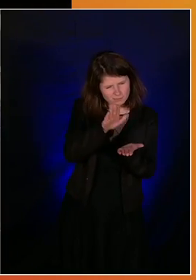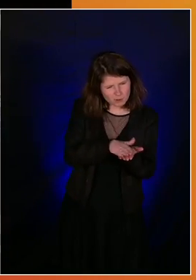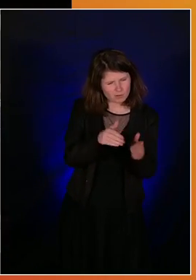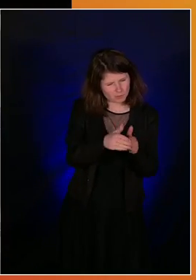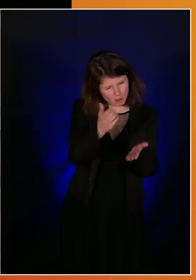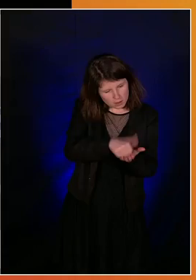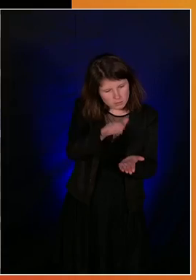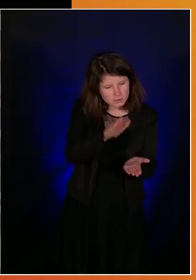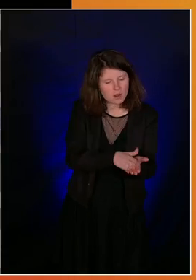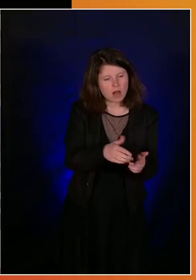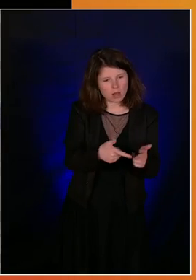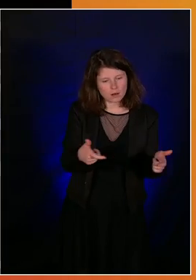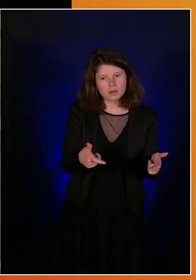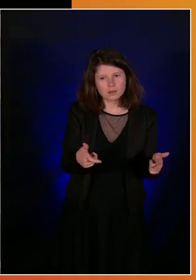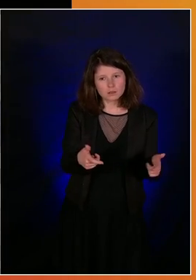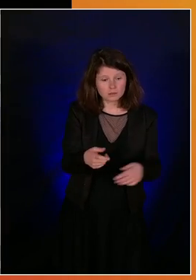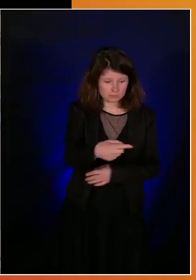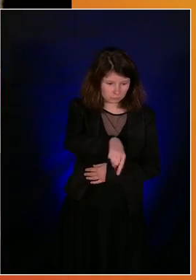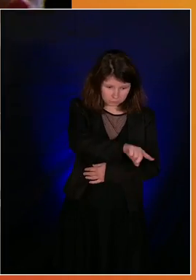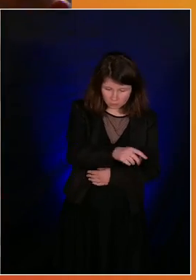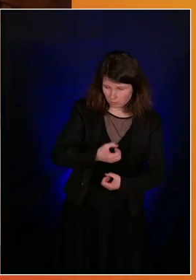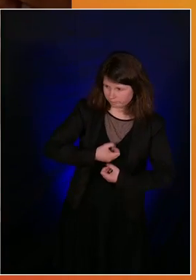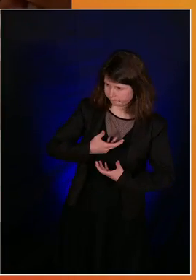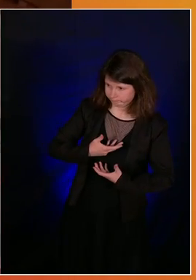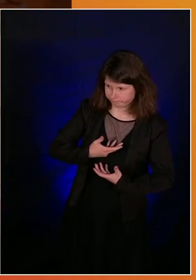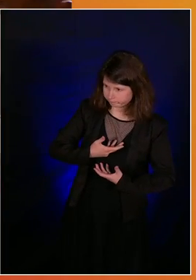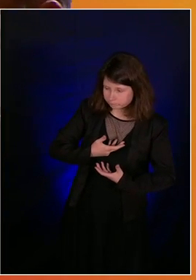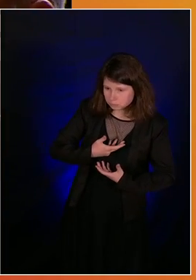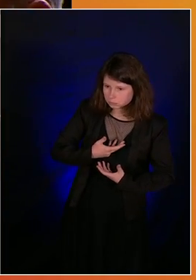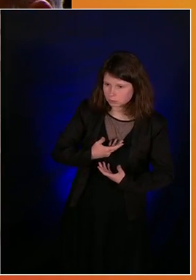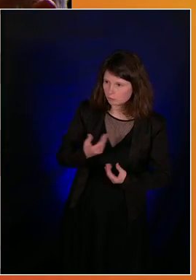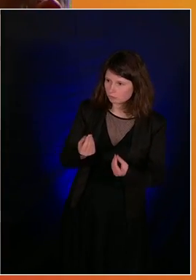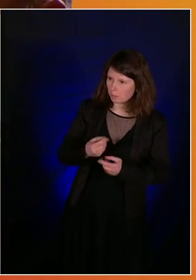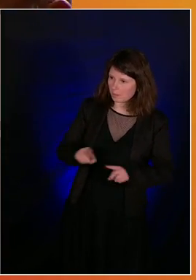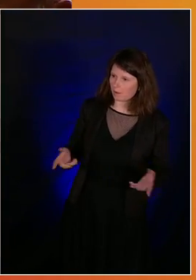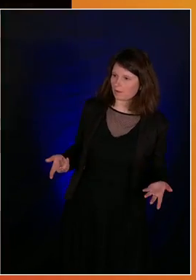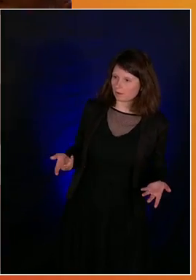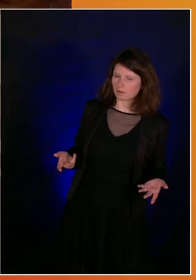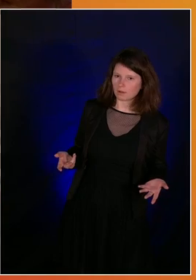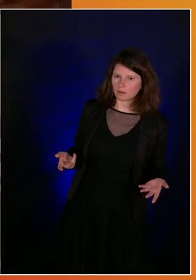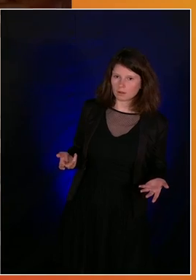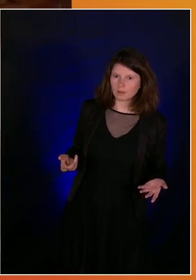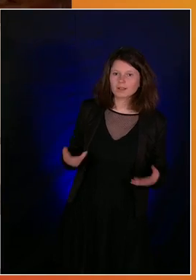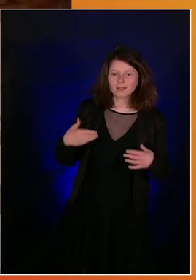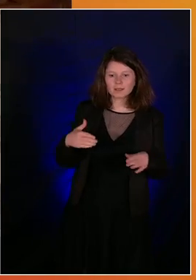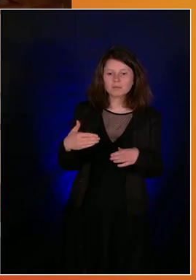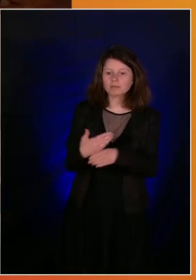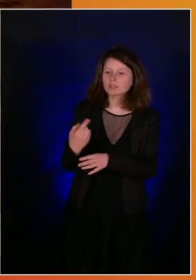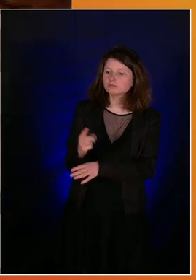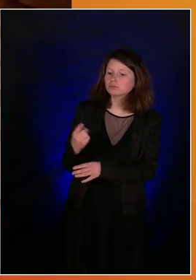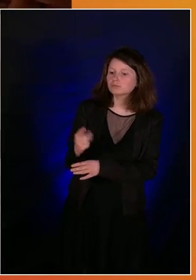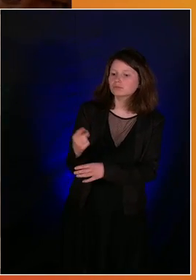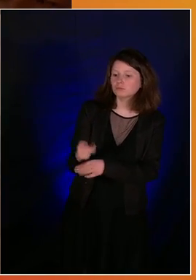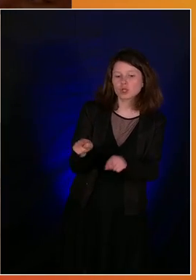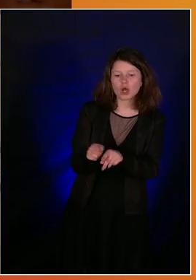vous ne vous n'avez pas donné la parole les passages sont organisés choisis et privilégiés oh